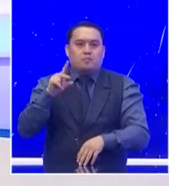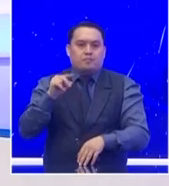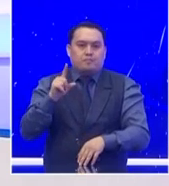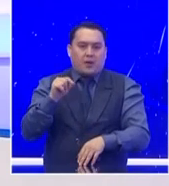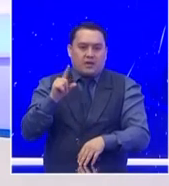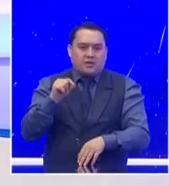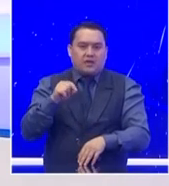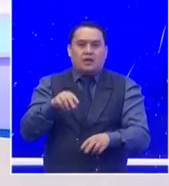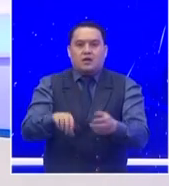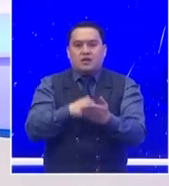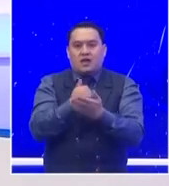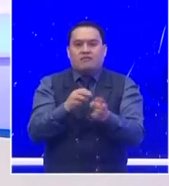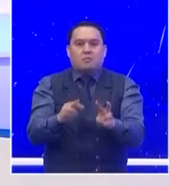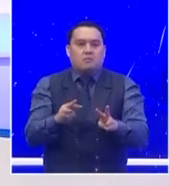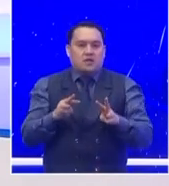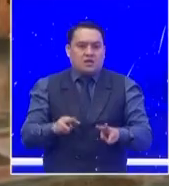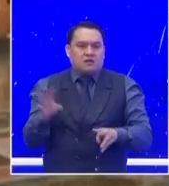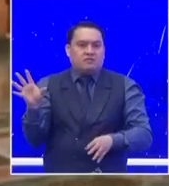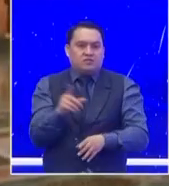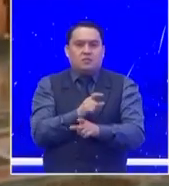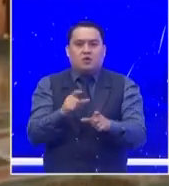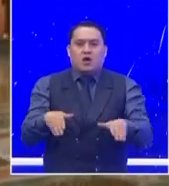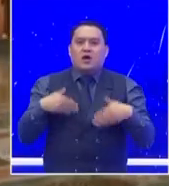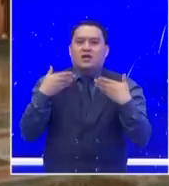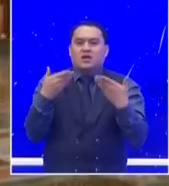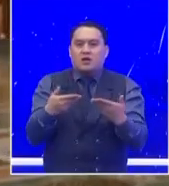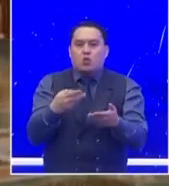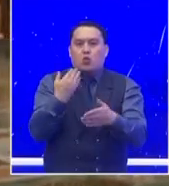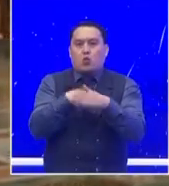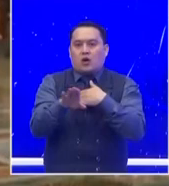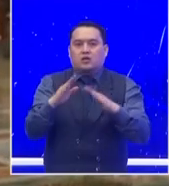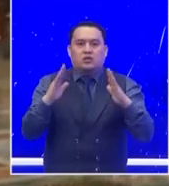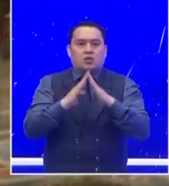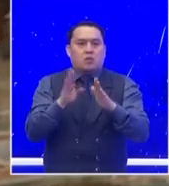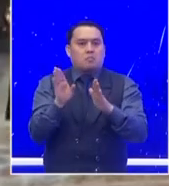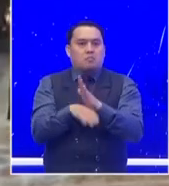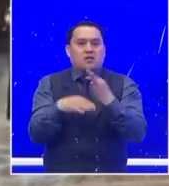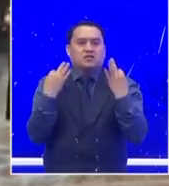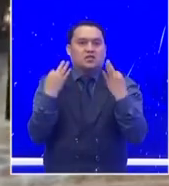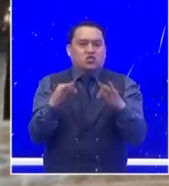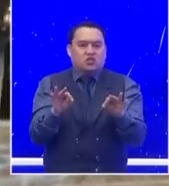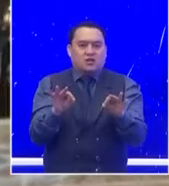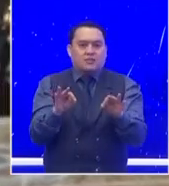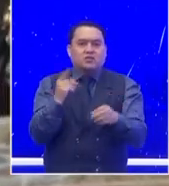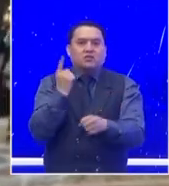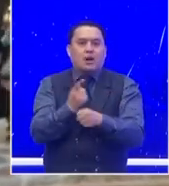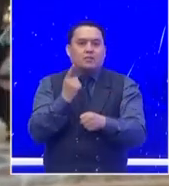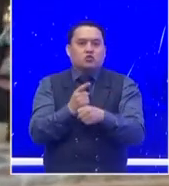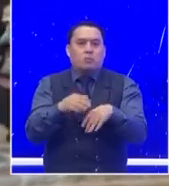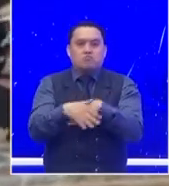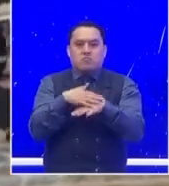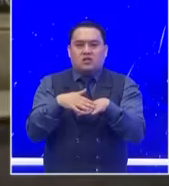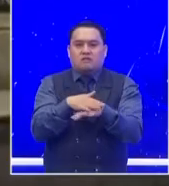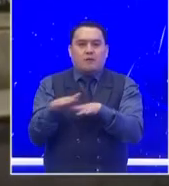премьер-министр Джузеппе Конте. Отныне всем гражданам рекомендовано не покидать свои дома без крайней необходимости. Запрещено проведение